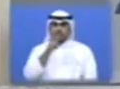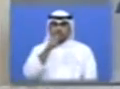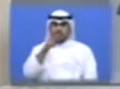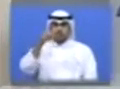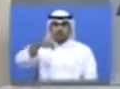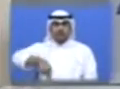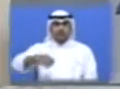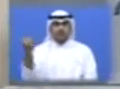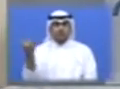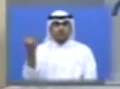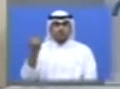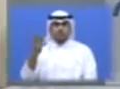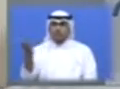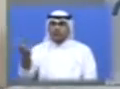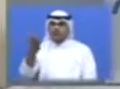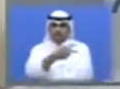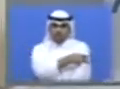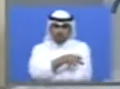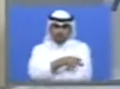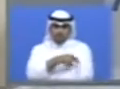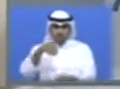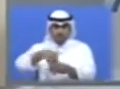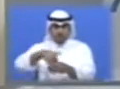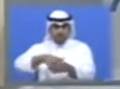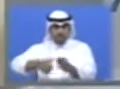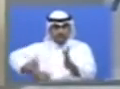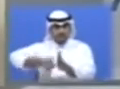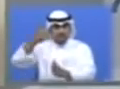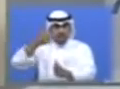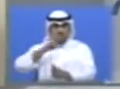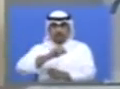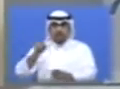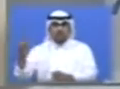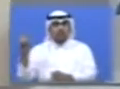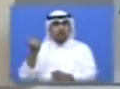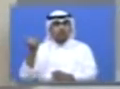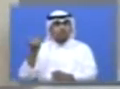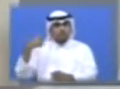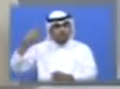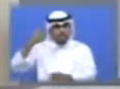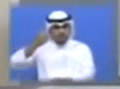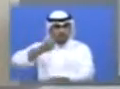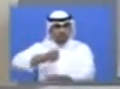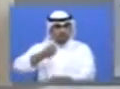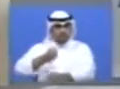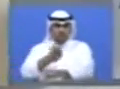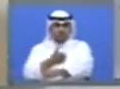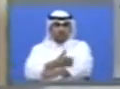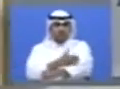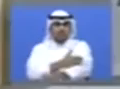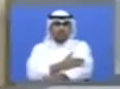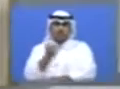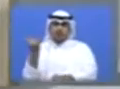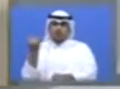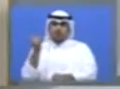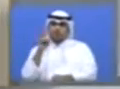تشريفي، لأنه هو مكلف في أنه هو يشرع القوانين اللي من خلالها يطالب في حقوق الوطن والمواطن وضمان